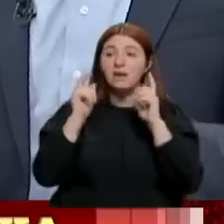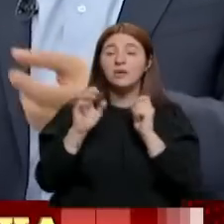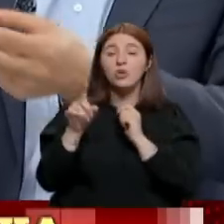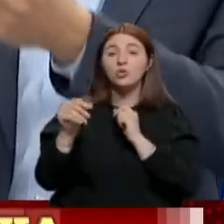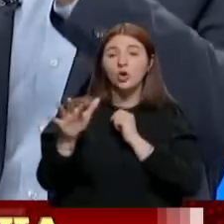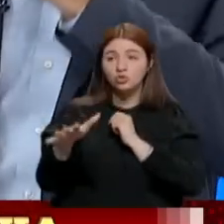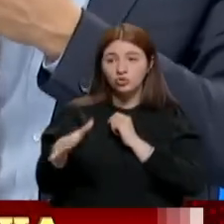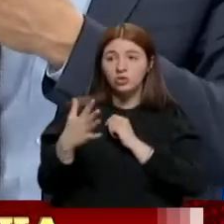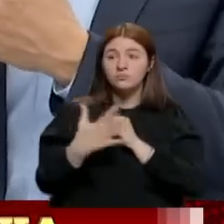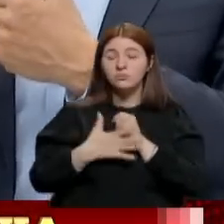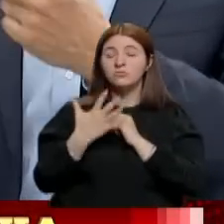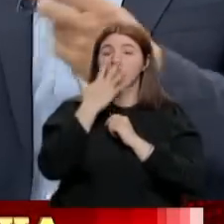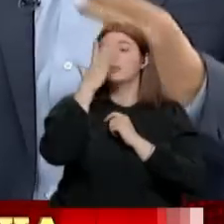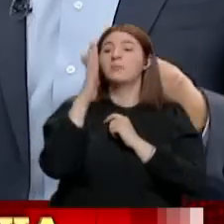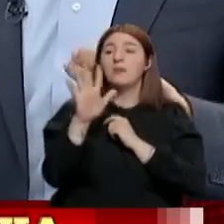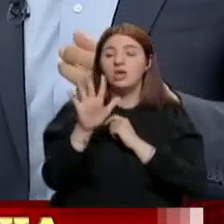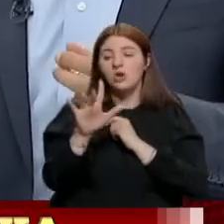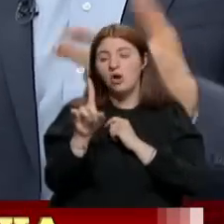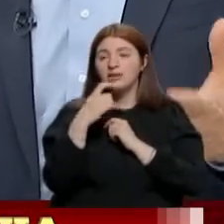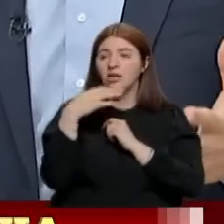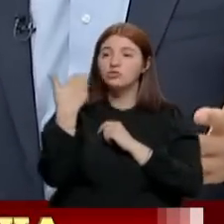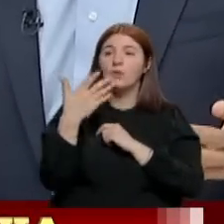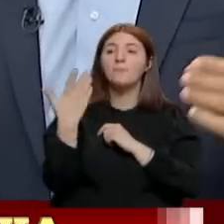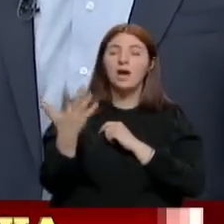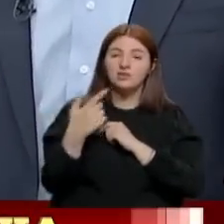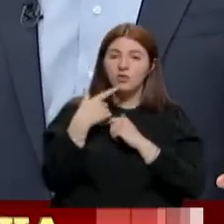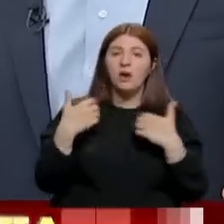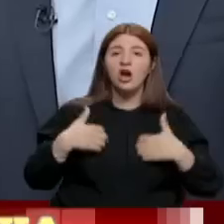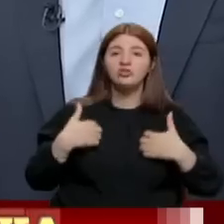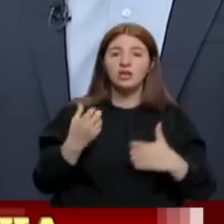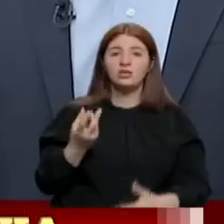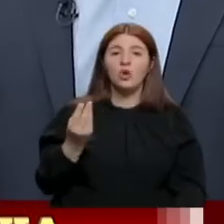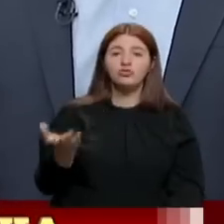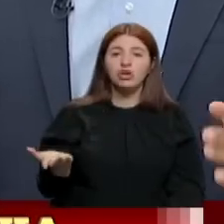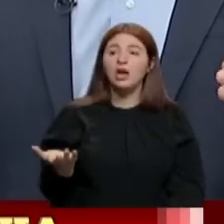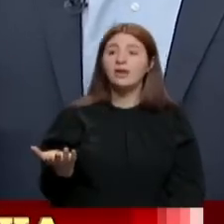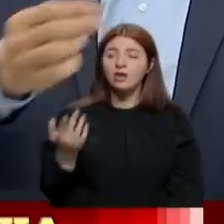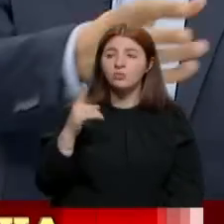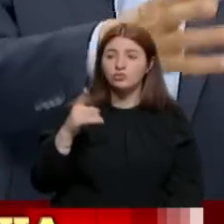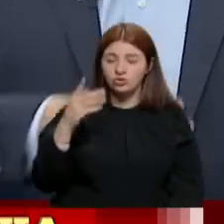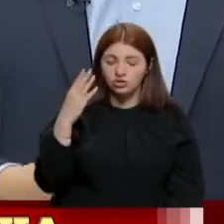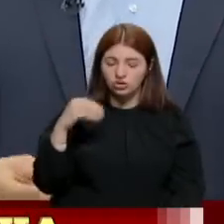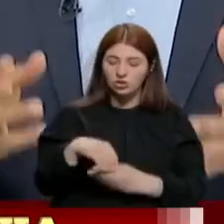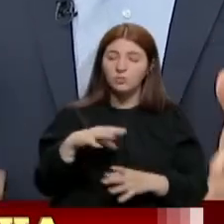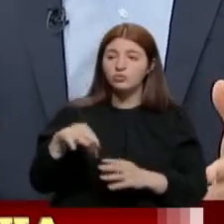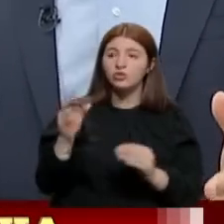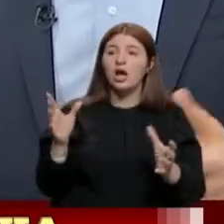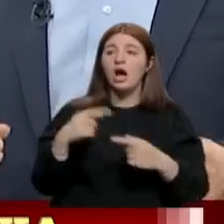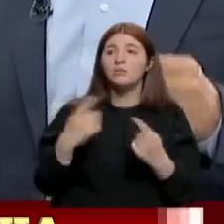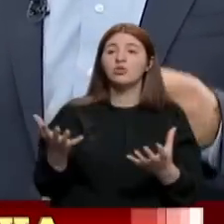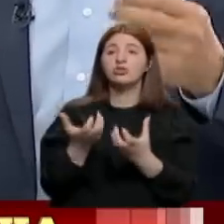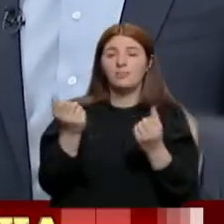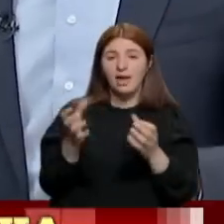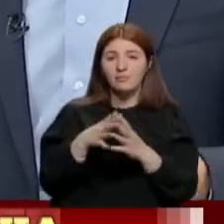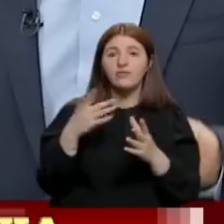o tozu soluyacaklar ve 5-10 yıl sonra maalesef diyorum akciğer kanseri olacaklar. O açıdan bütün arama kurtarma ekiplerine çağrımdır ve